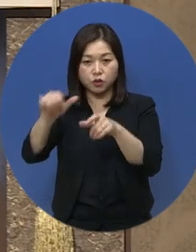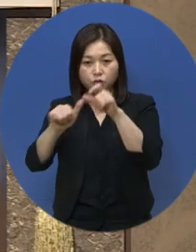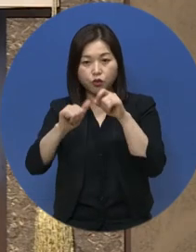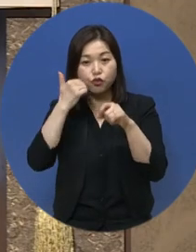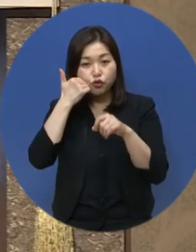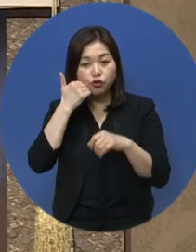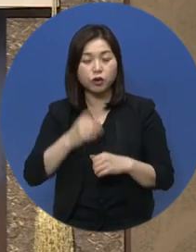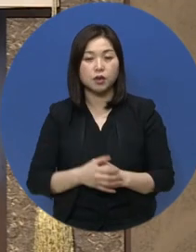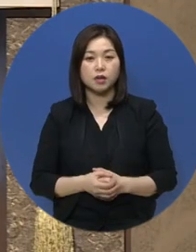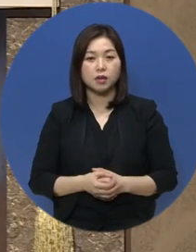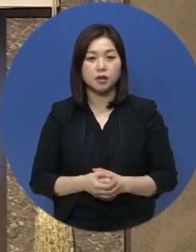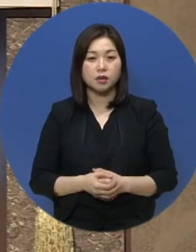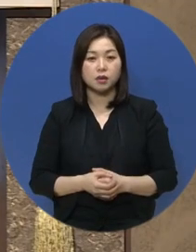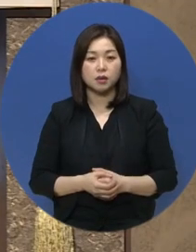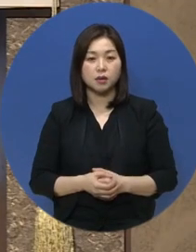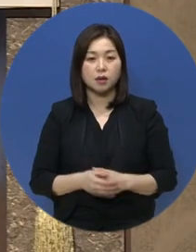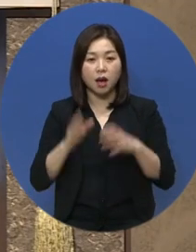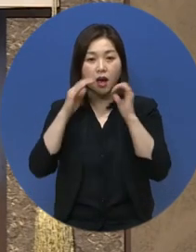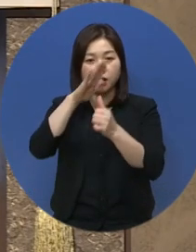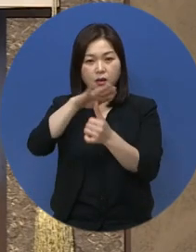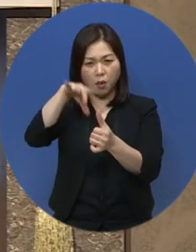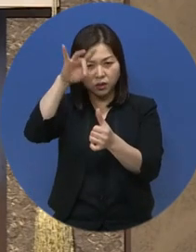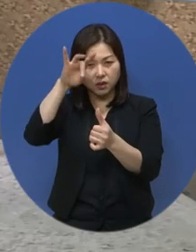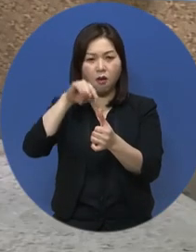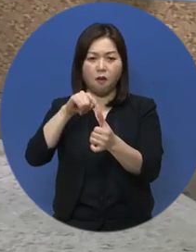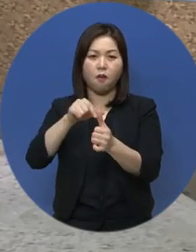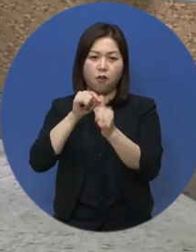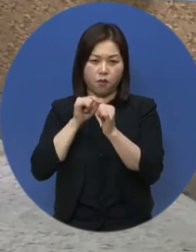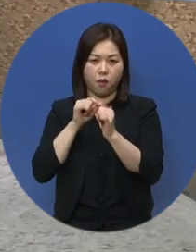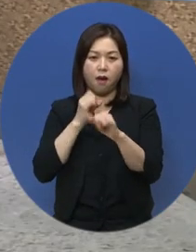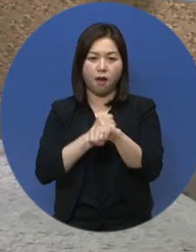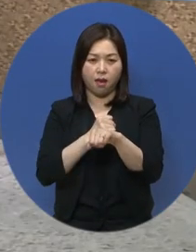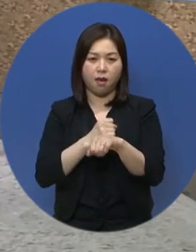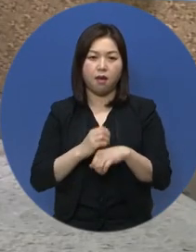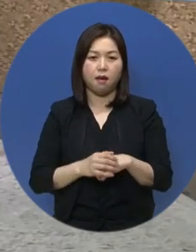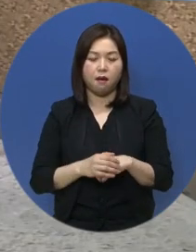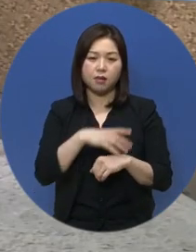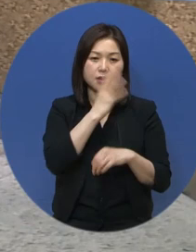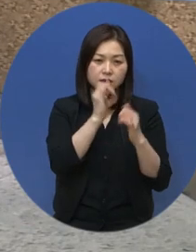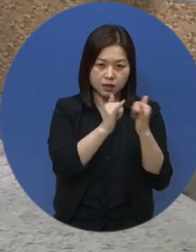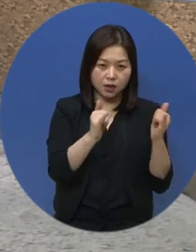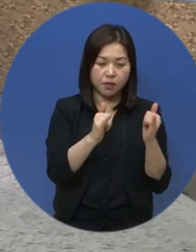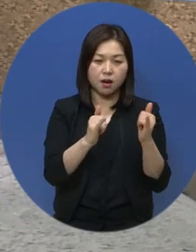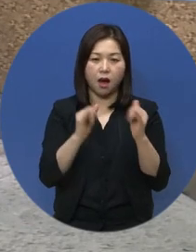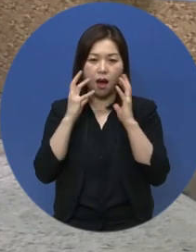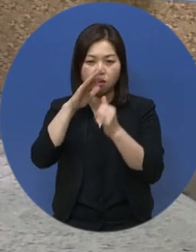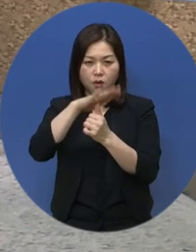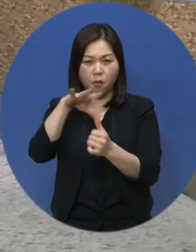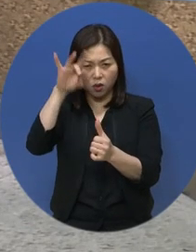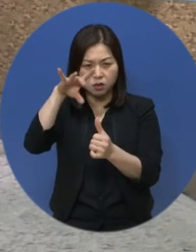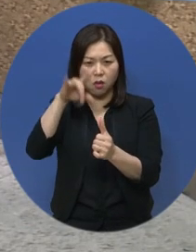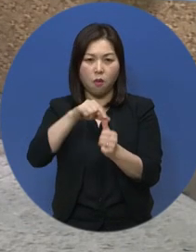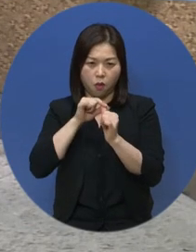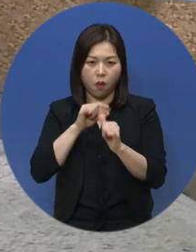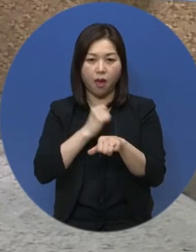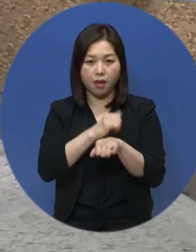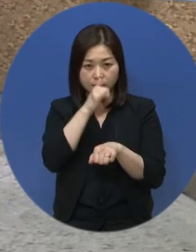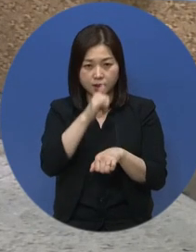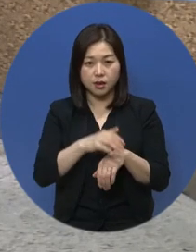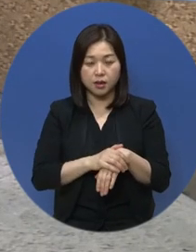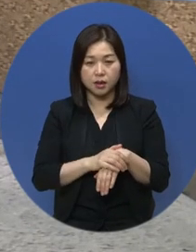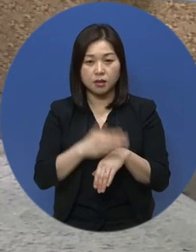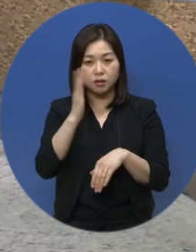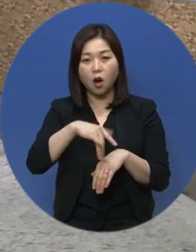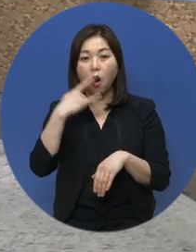할까요? 아이들이잖아요. 그렇죠. 아이들 먼저 구출을 하잖아요. 노역자나 아이들을 먼저 구출을 해야죠. 그런데 엄마가